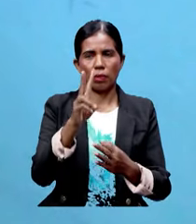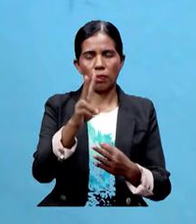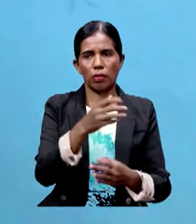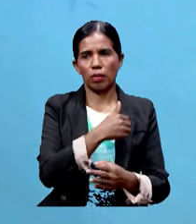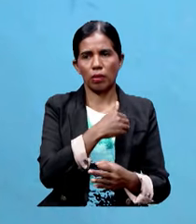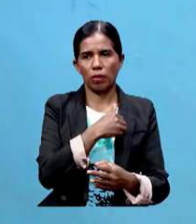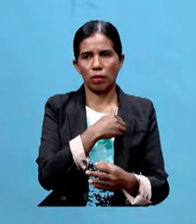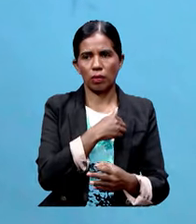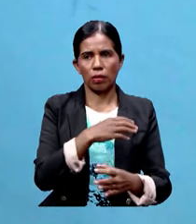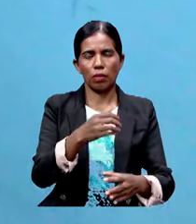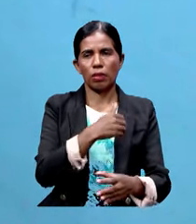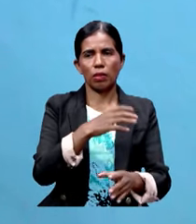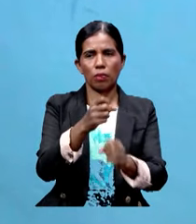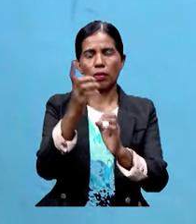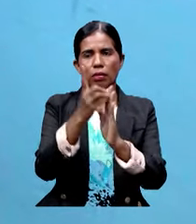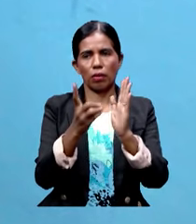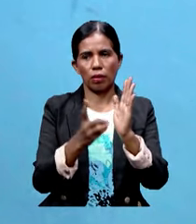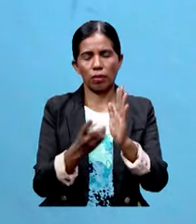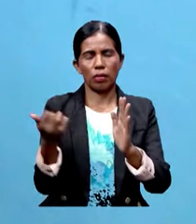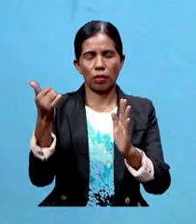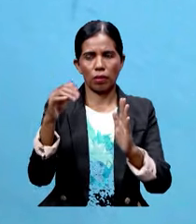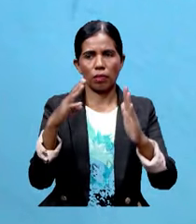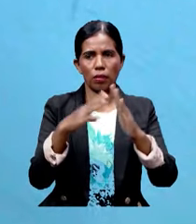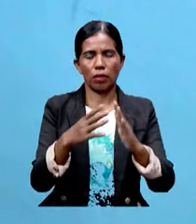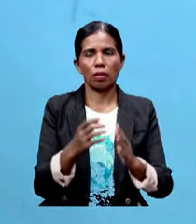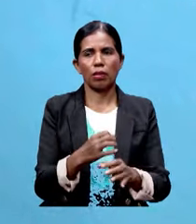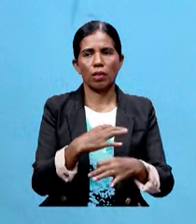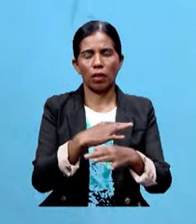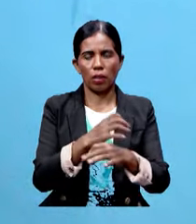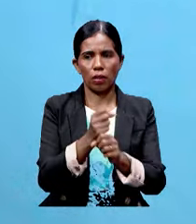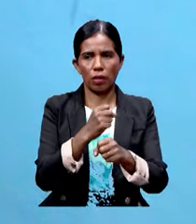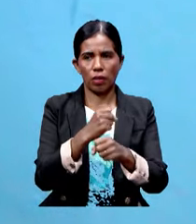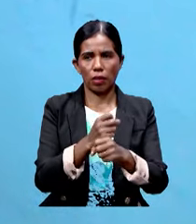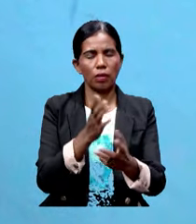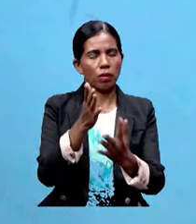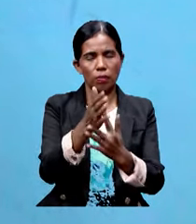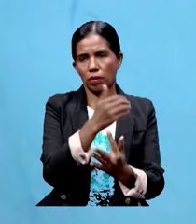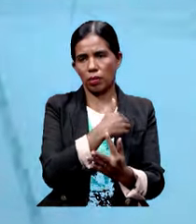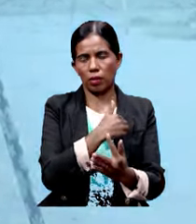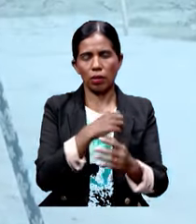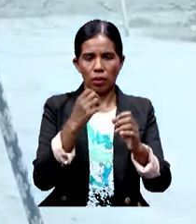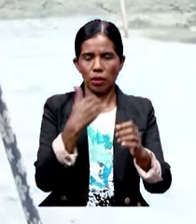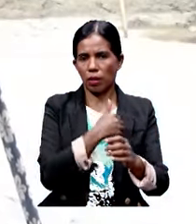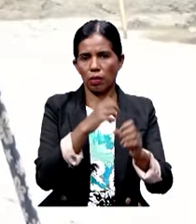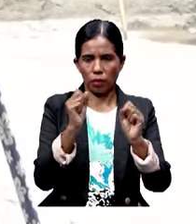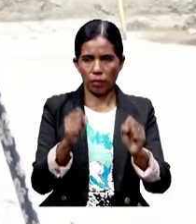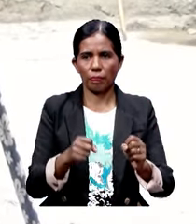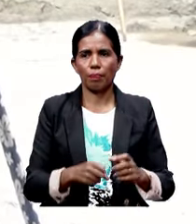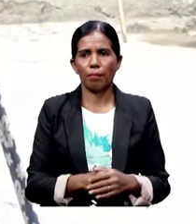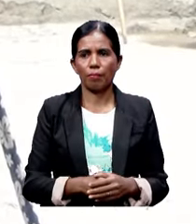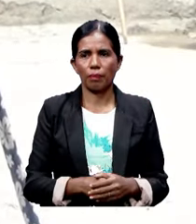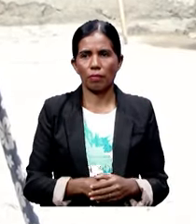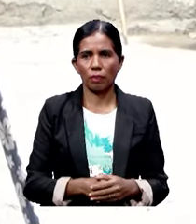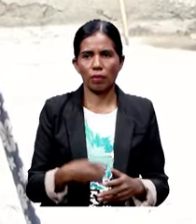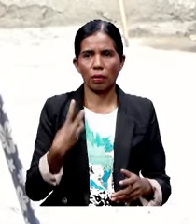sidak foto levanta pintu dar sum tetu serni konsersan antar nantong hari yang liurit antar tama tolar sidak nema sidak bel oke siam subuh tami